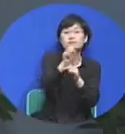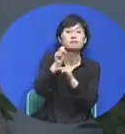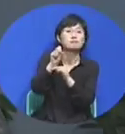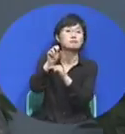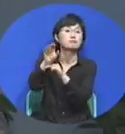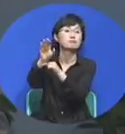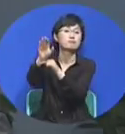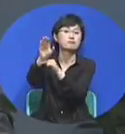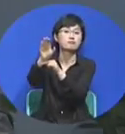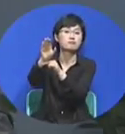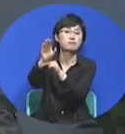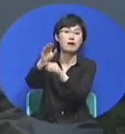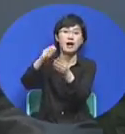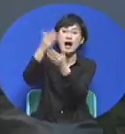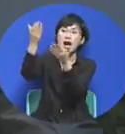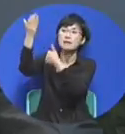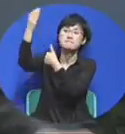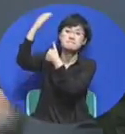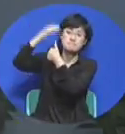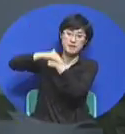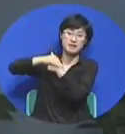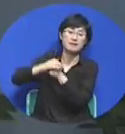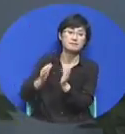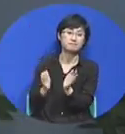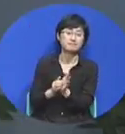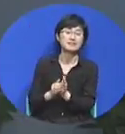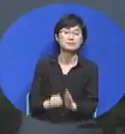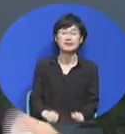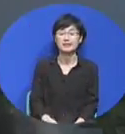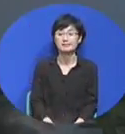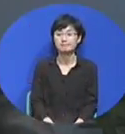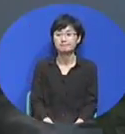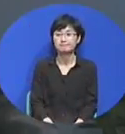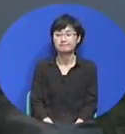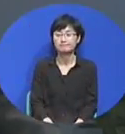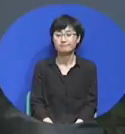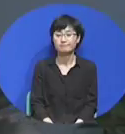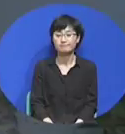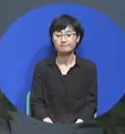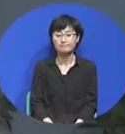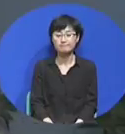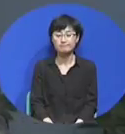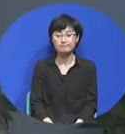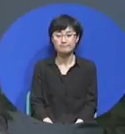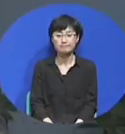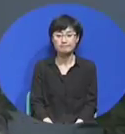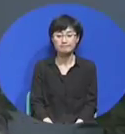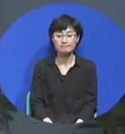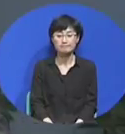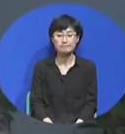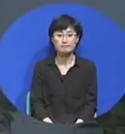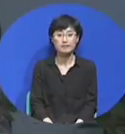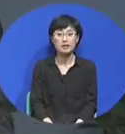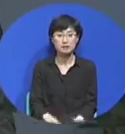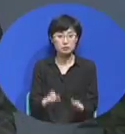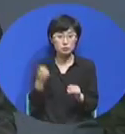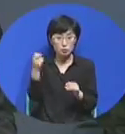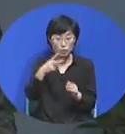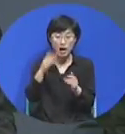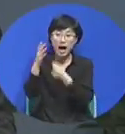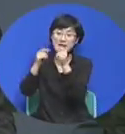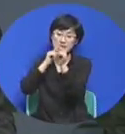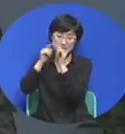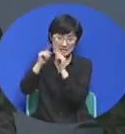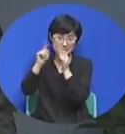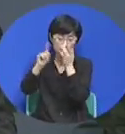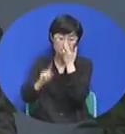it may look as though we're just left behind, God has called us as the ones who will share this light and testify the greatness of this gospel. 그러고 난 뒤에 이렇게 말씀하셨어요.